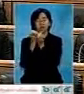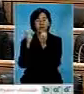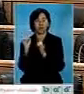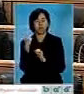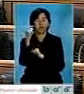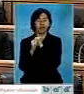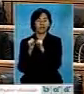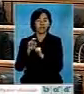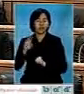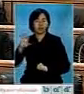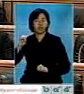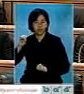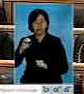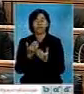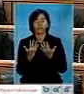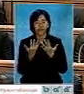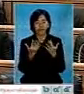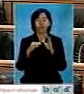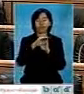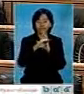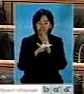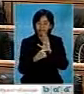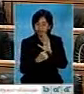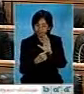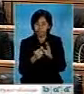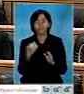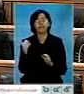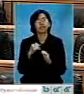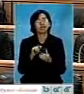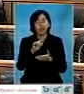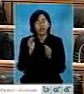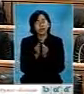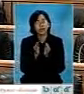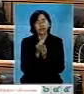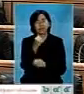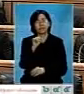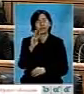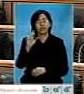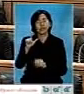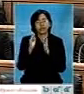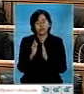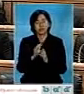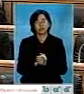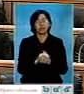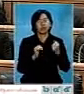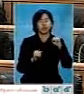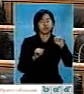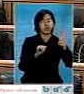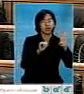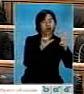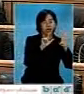มีการทำประชาพิจารณ์หลายท่านบอกว่า14ล้านเสียงต่อ10ล้านเสียง